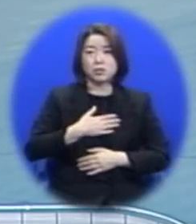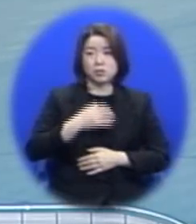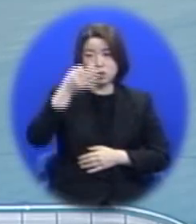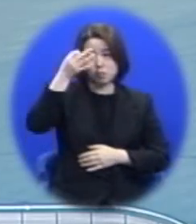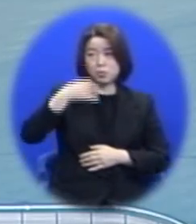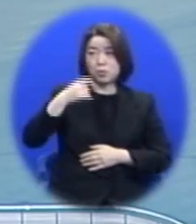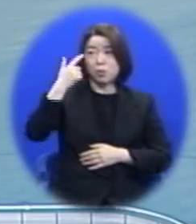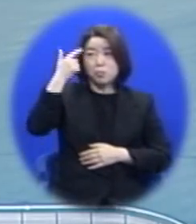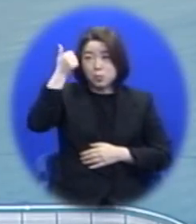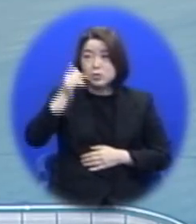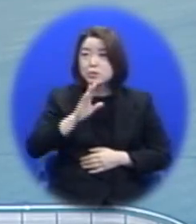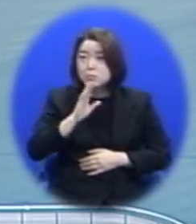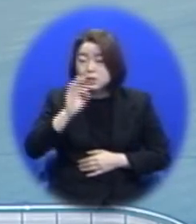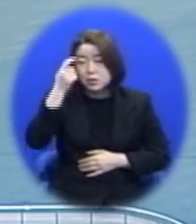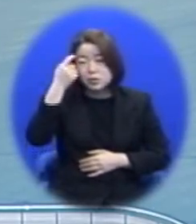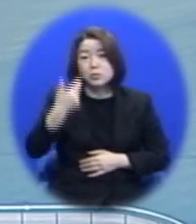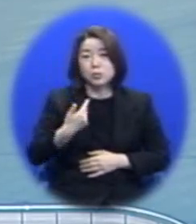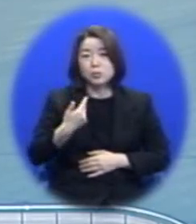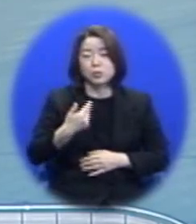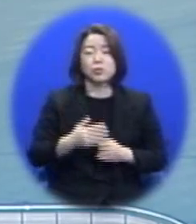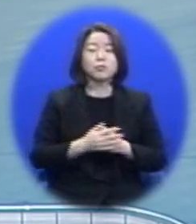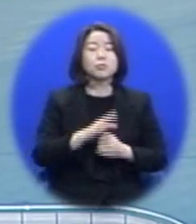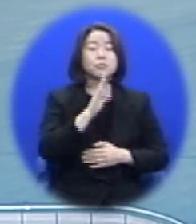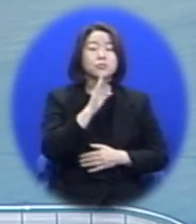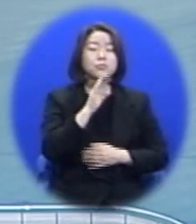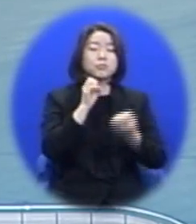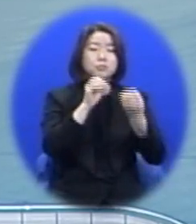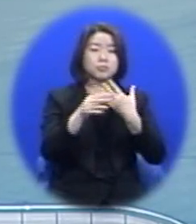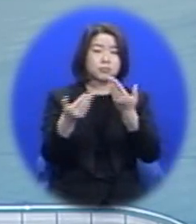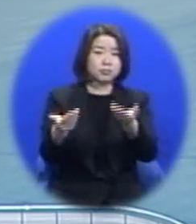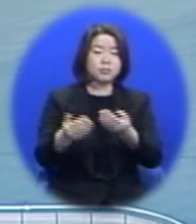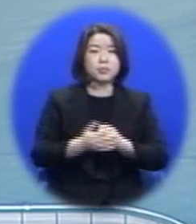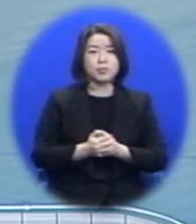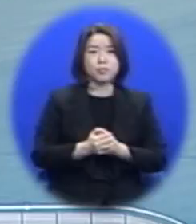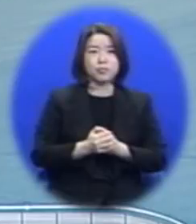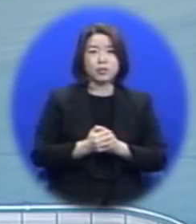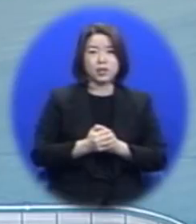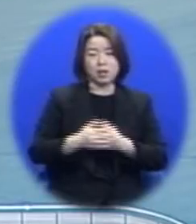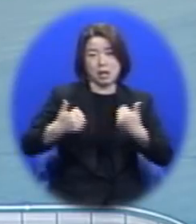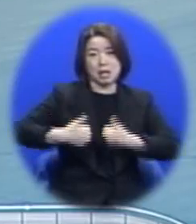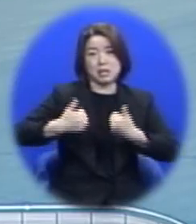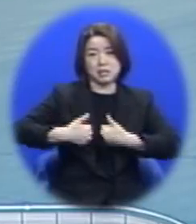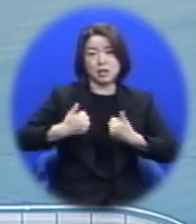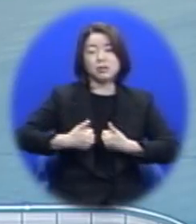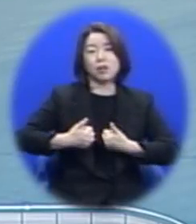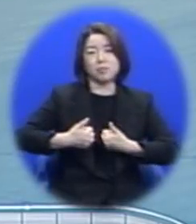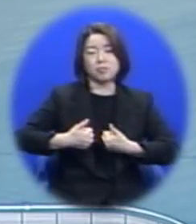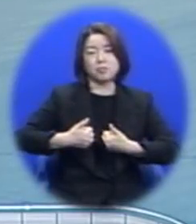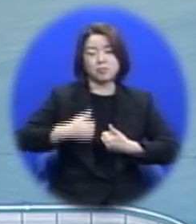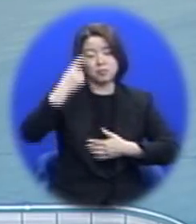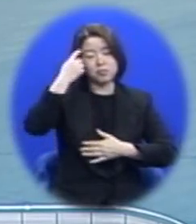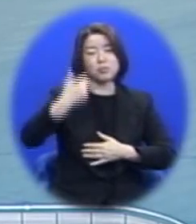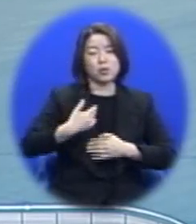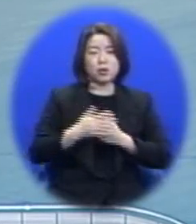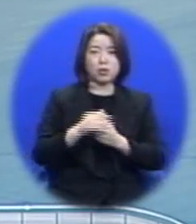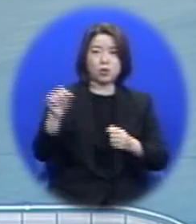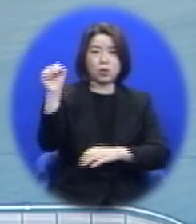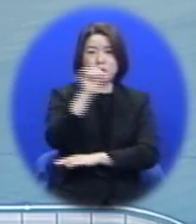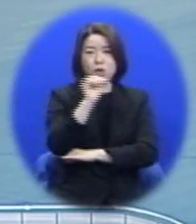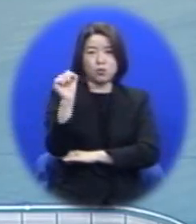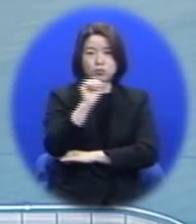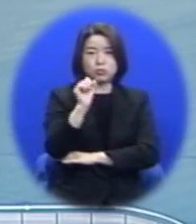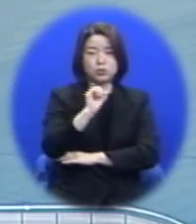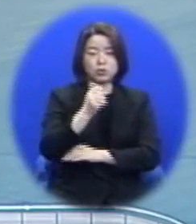목사님이시죠? 그러시더라고요. 그렇다고 대답을 했더니 상담할 게 있다는 겁니다. 그리고는 운전하면서